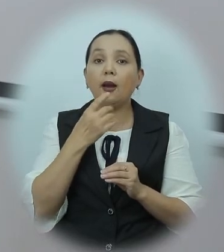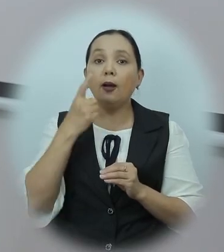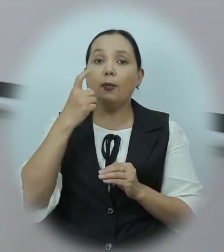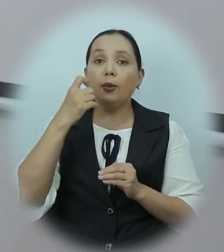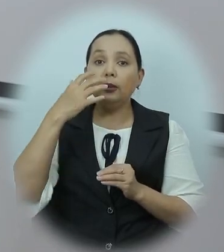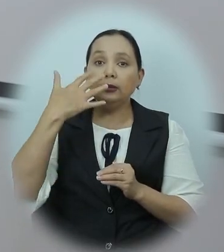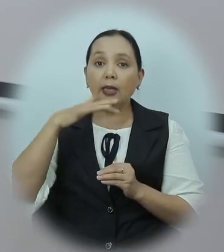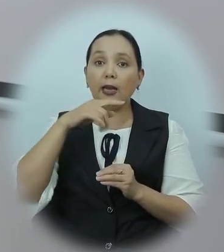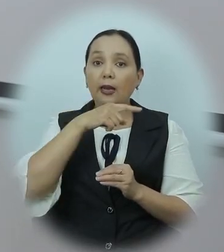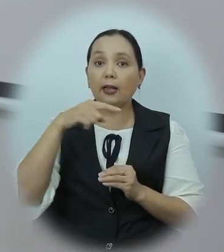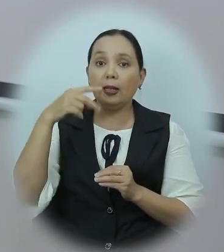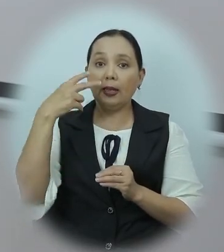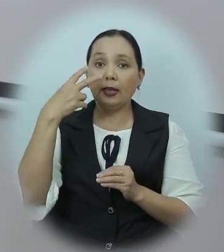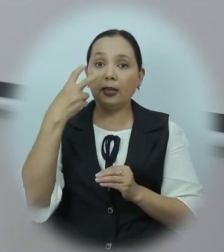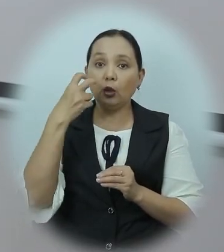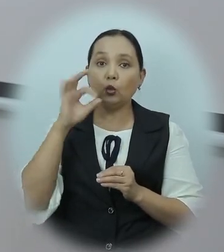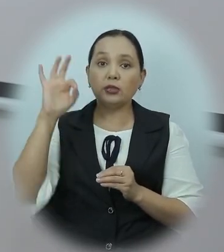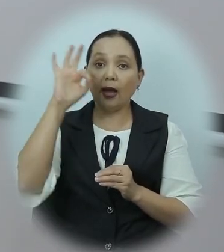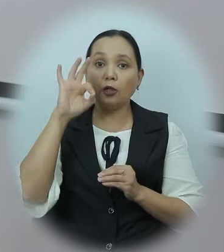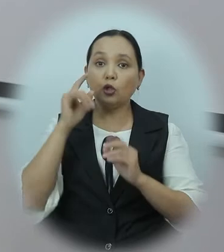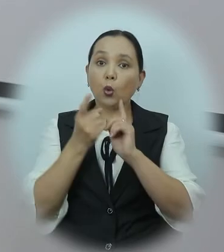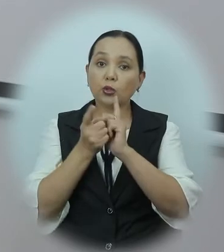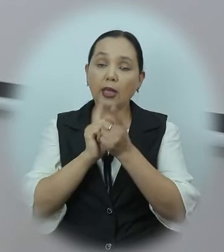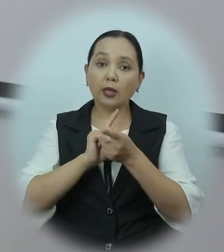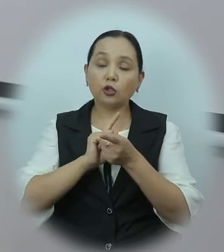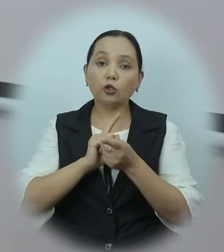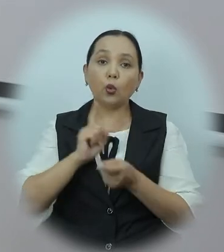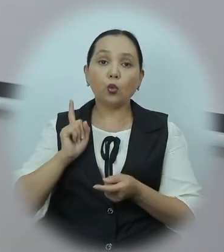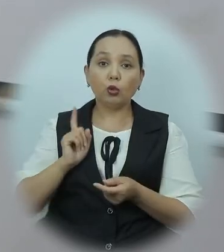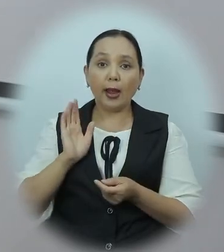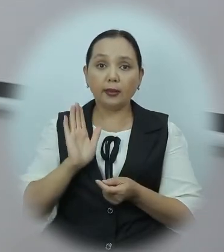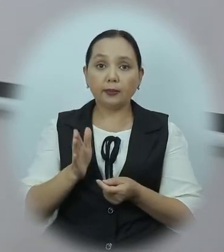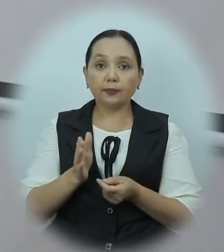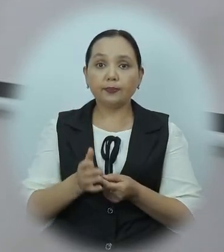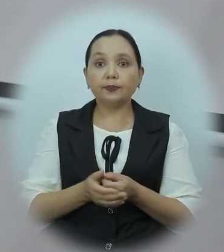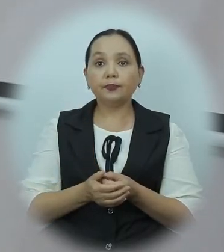150 dan 200 daragacha o'zgarishi kutiladi.